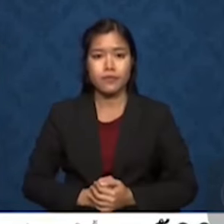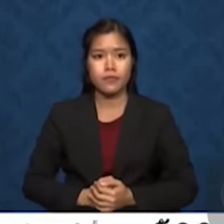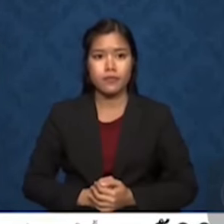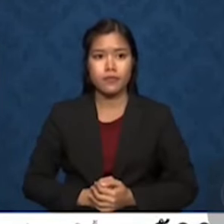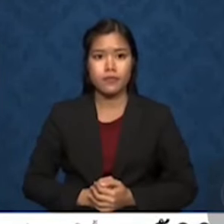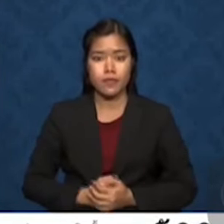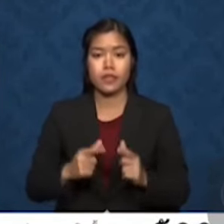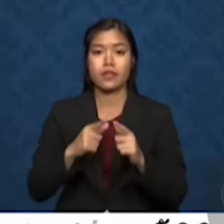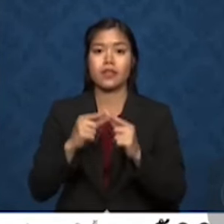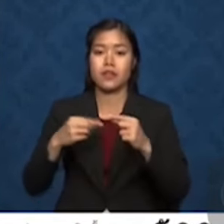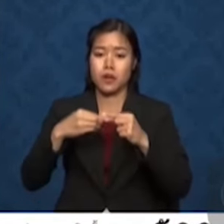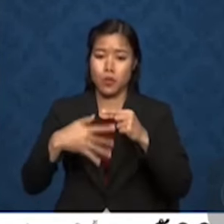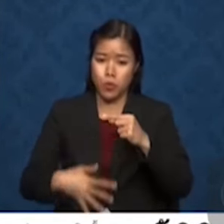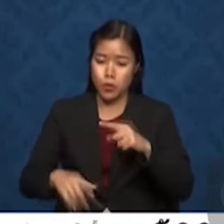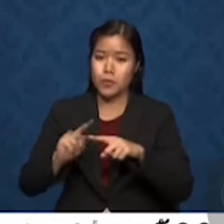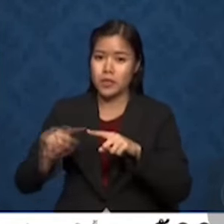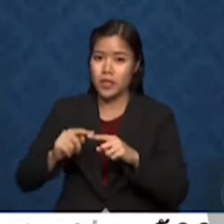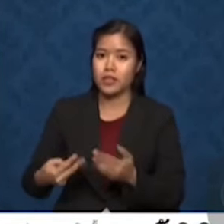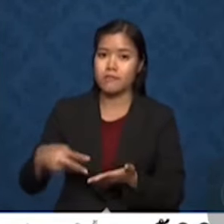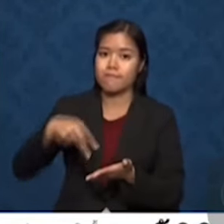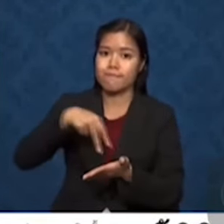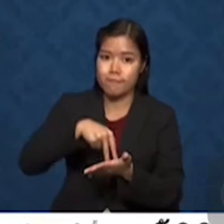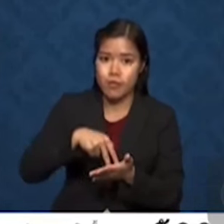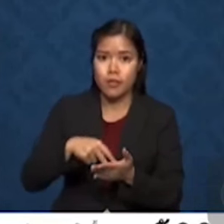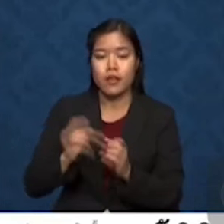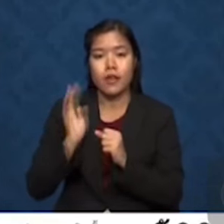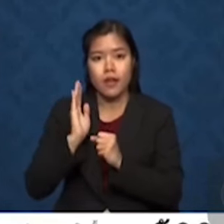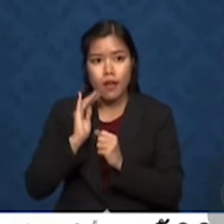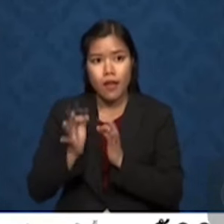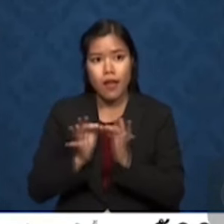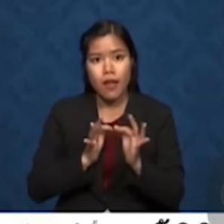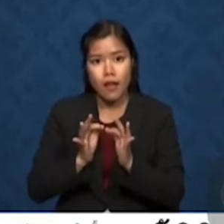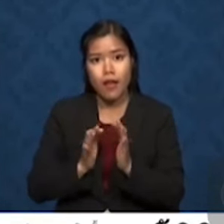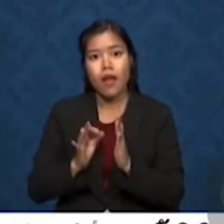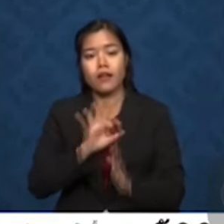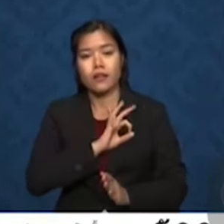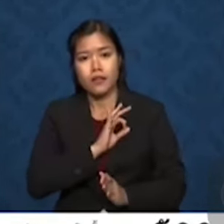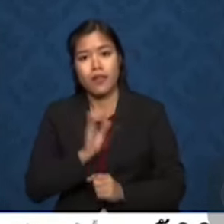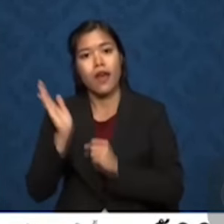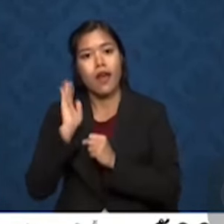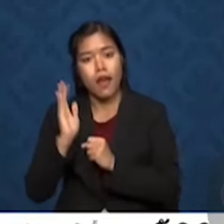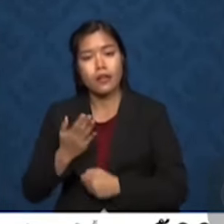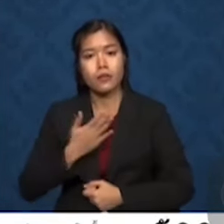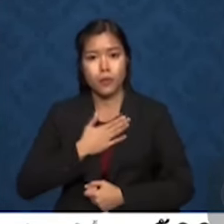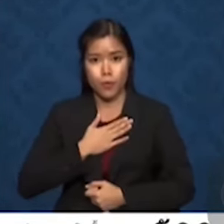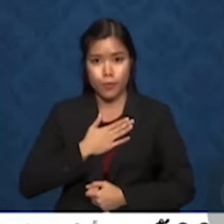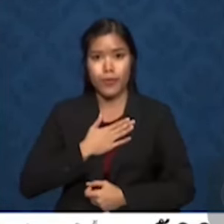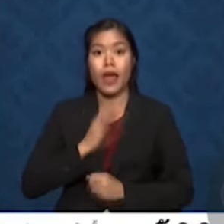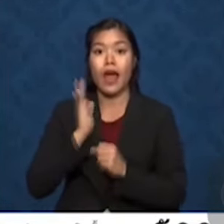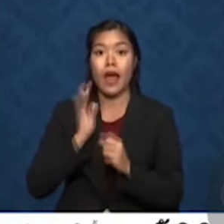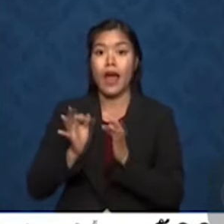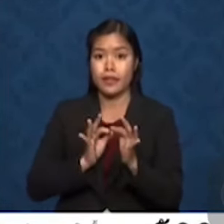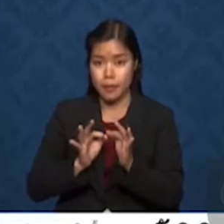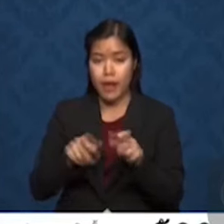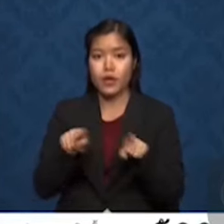ประเด็นนะครับที่ลุกขึ้นมาพูดนะครับเพื่อนสมาชิกขึ้นมาพูดก็ตีก็ดีหรือผมขึ้นมาพูดก็ดีล้วนแล้วแต่